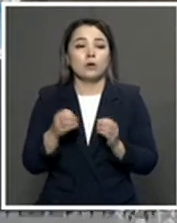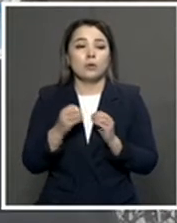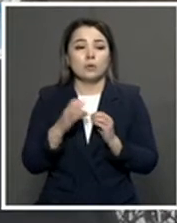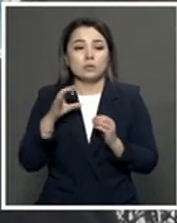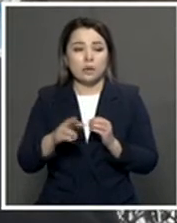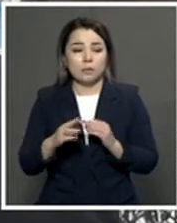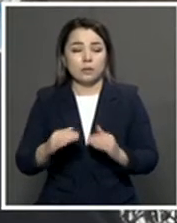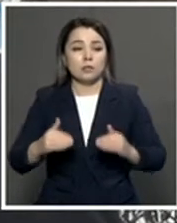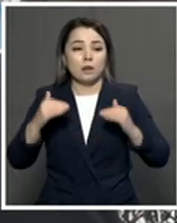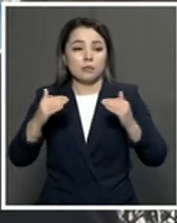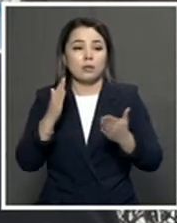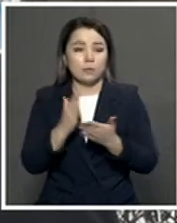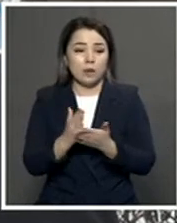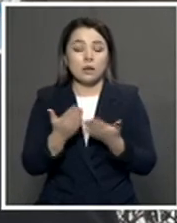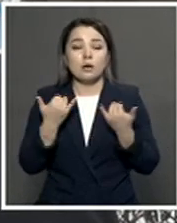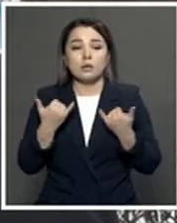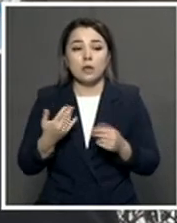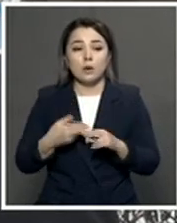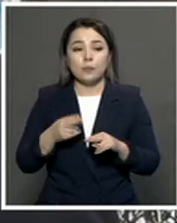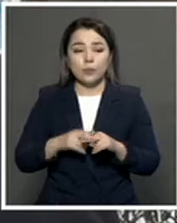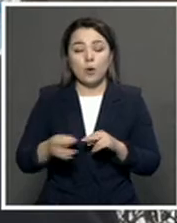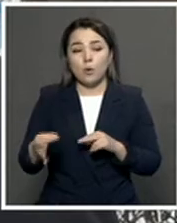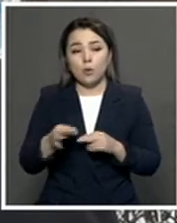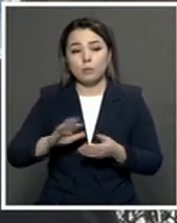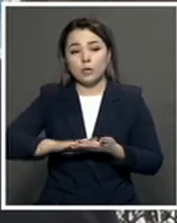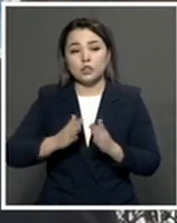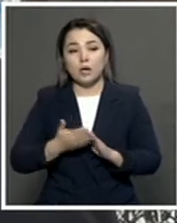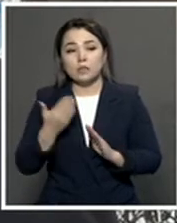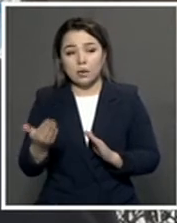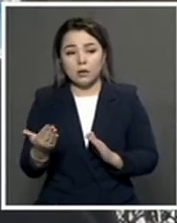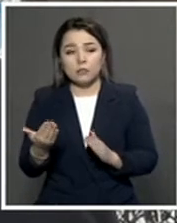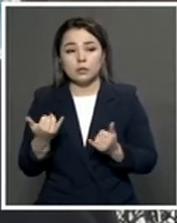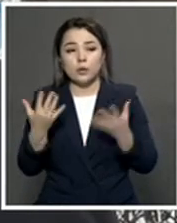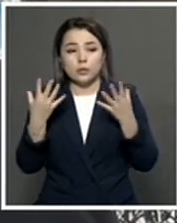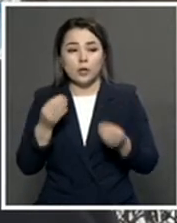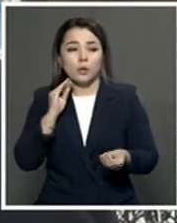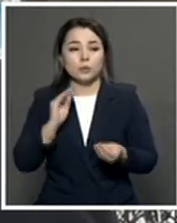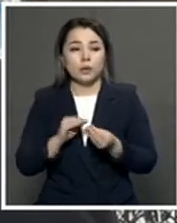сантиметрге дейін көтерілген. Жалпы облыстағы жағдай қазіргі күнде тұрақты.